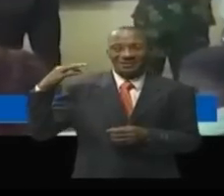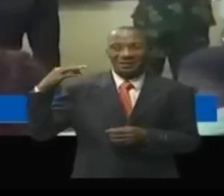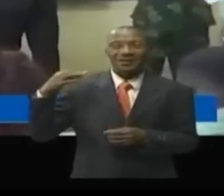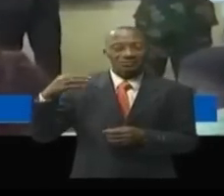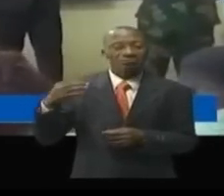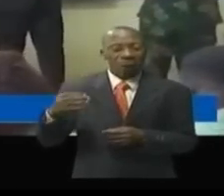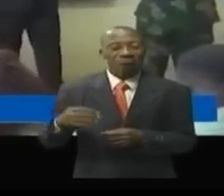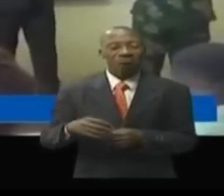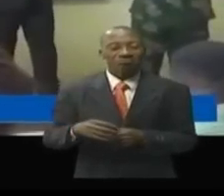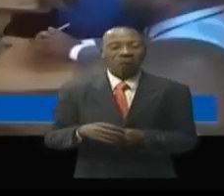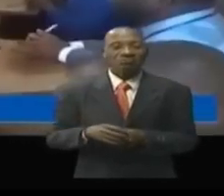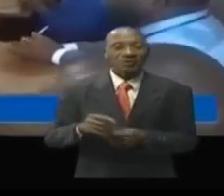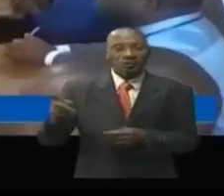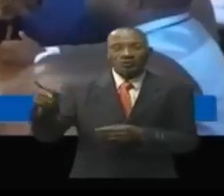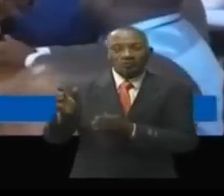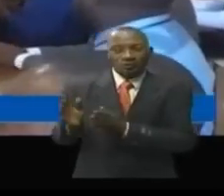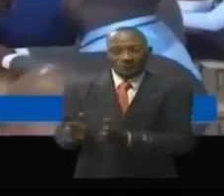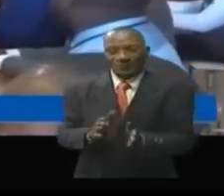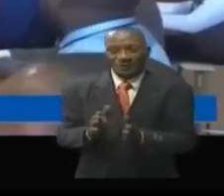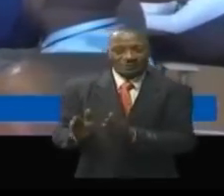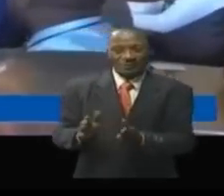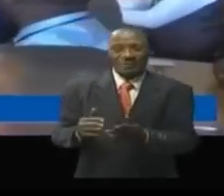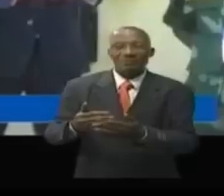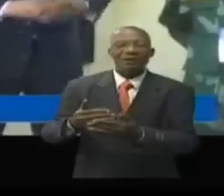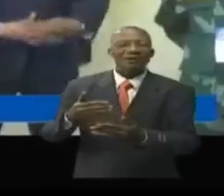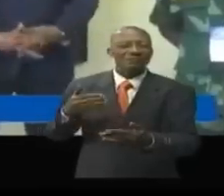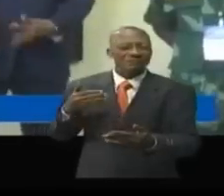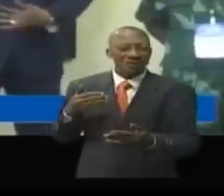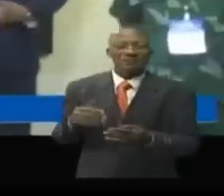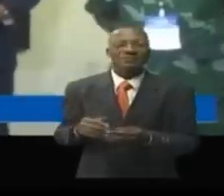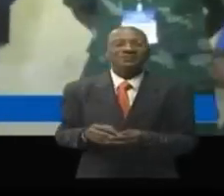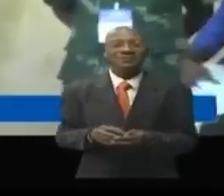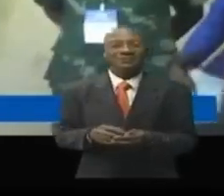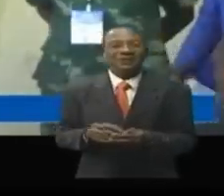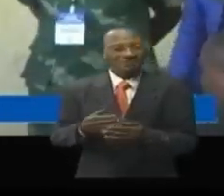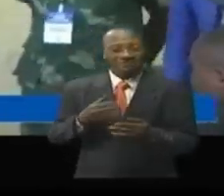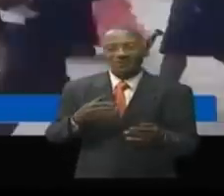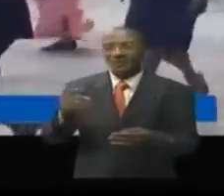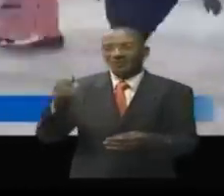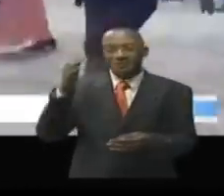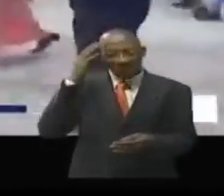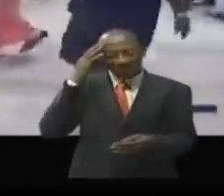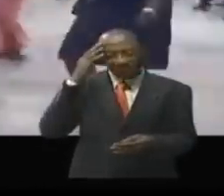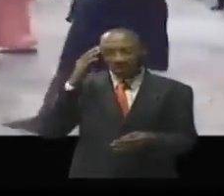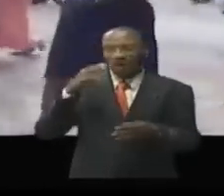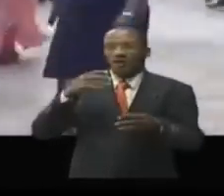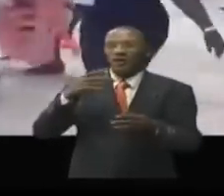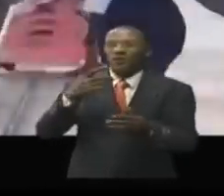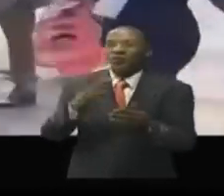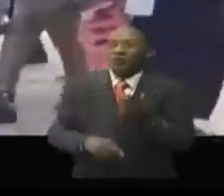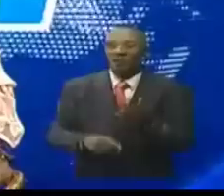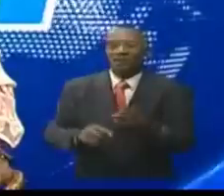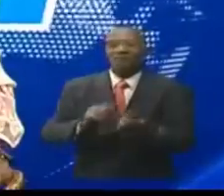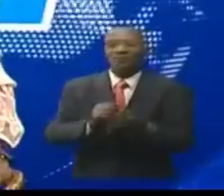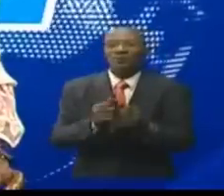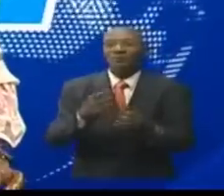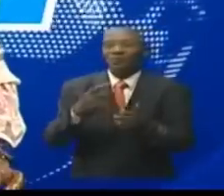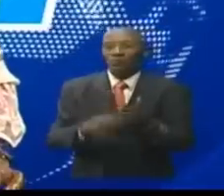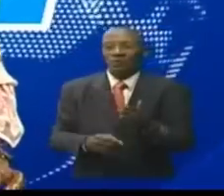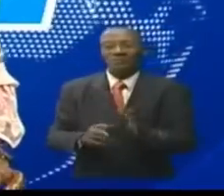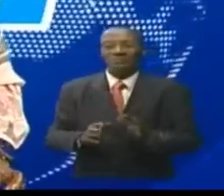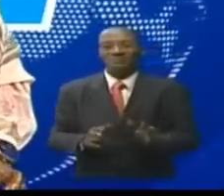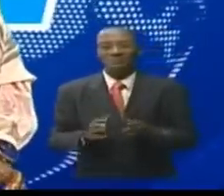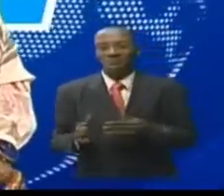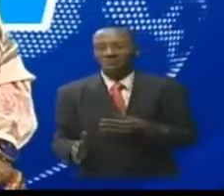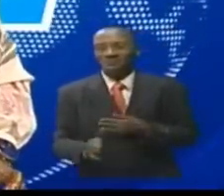sujets relatifs, entre autres, à la déontologie, au droit civil des obligations et à la procédure civile. À